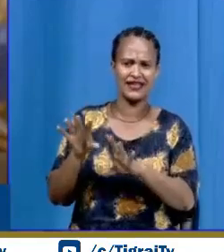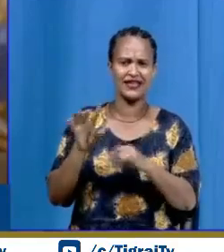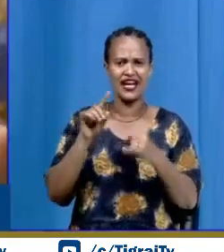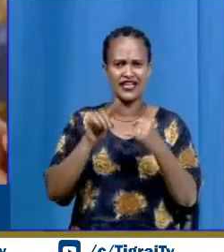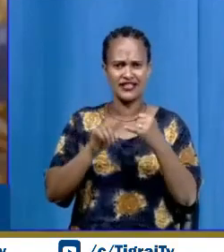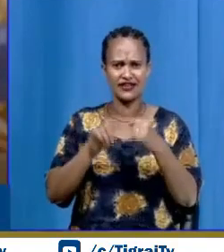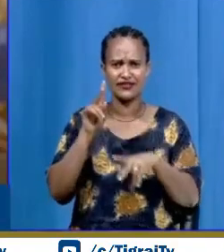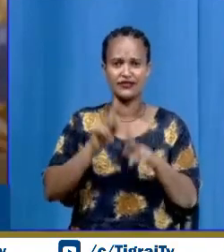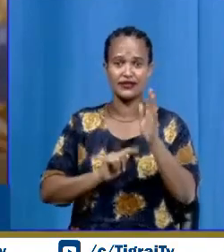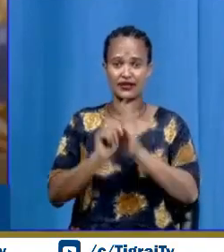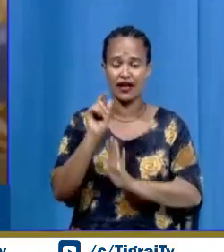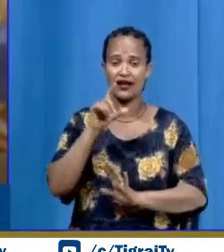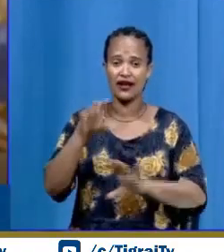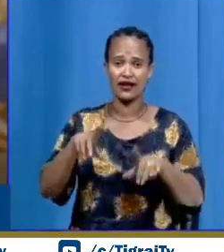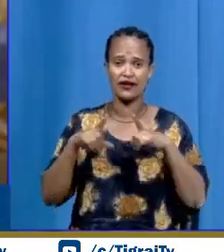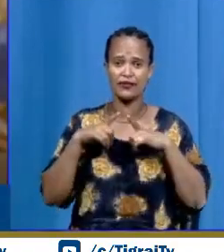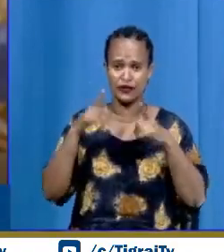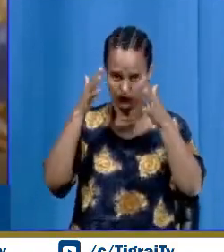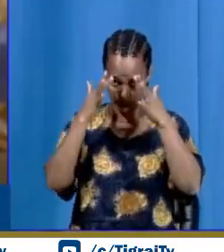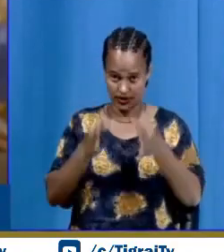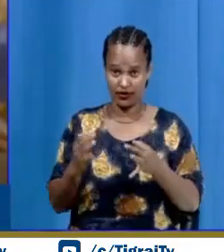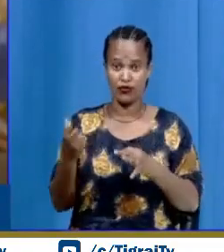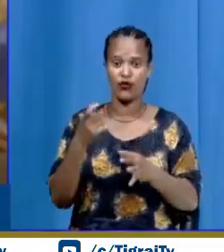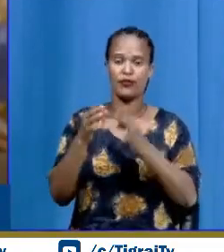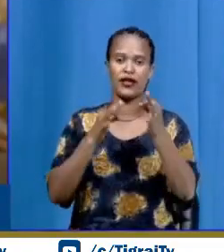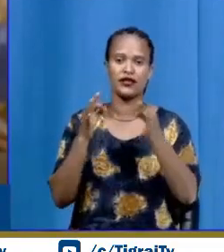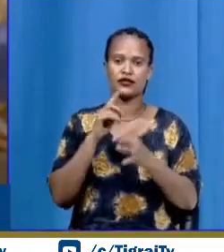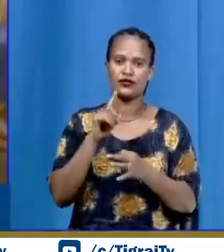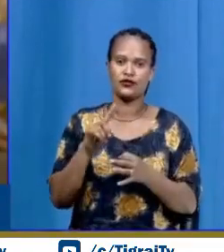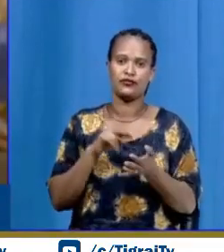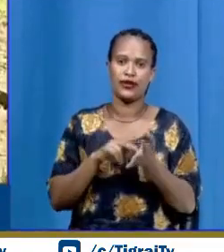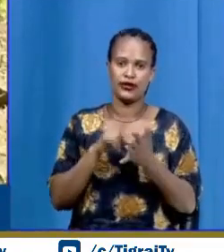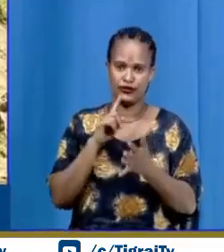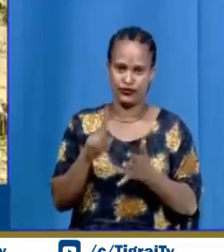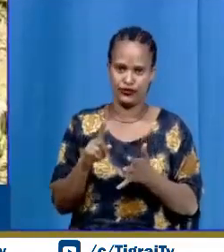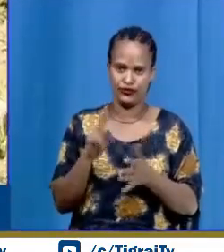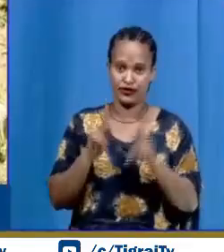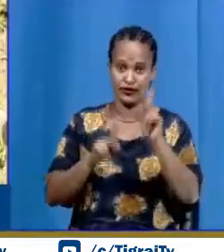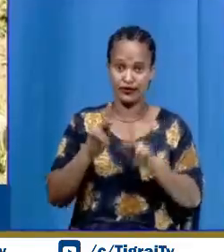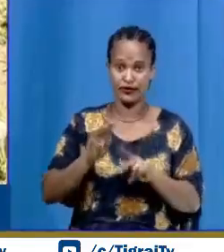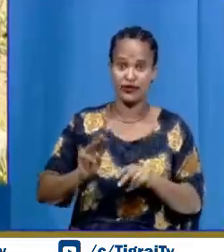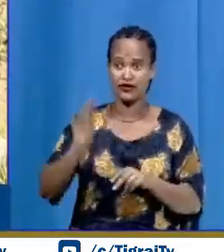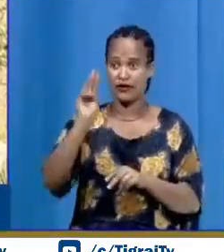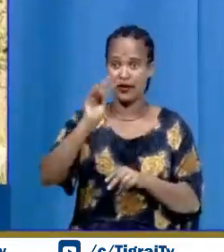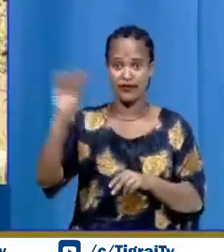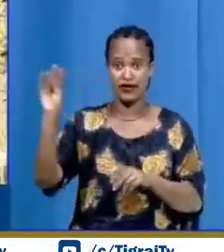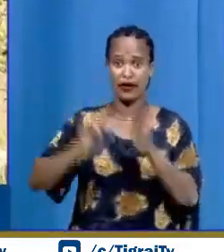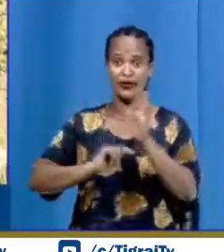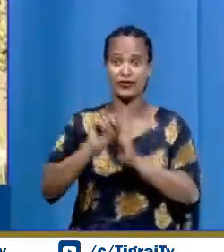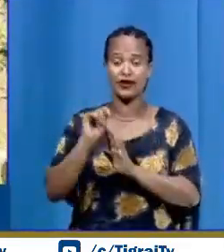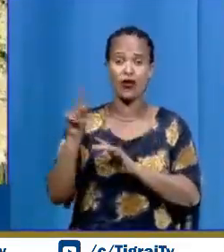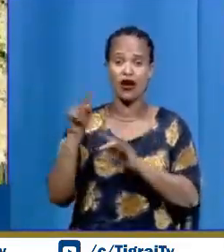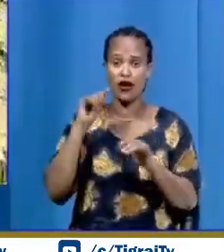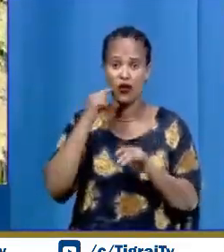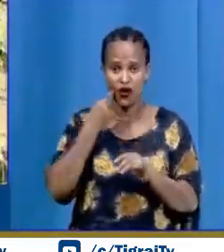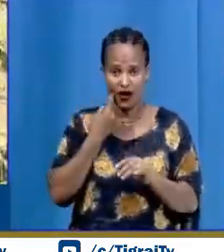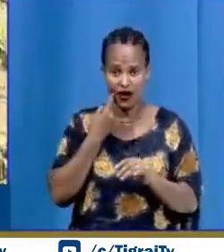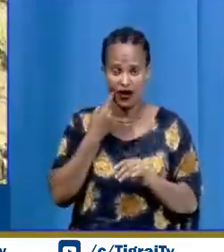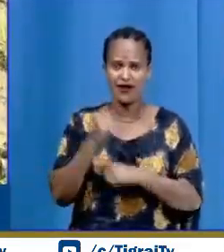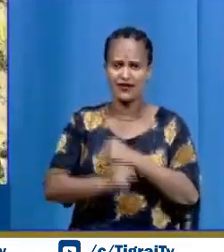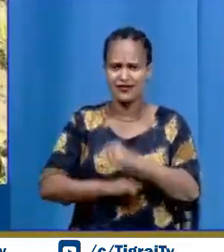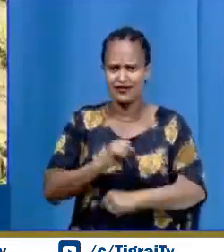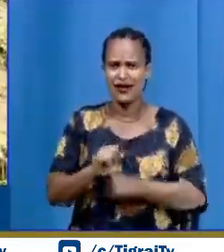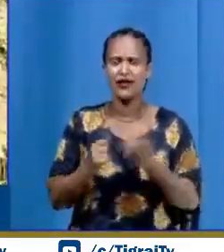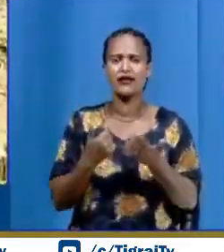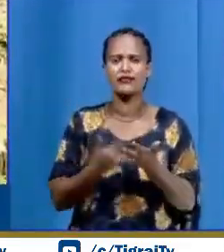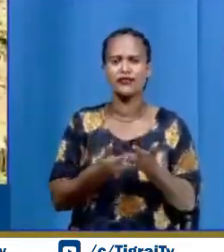ጫፍ ህዝቢ ትግራይ ንከይነብር ዝወሰነ ምኳኑ መግለፂ መርአ እዩ ልብል እምነት ኣለኒ። ህዝቢ ዞባ ሰሜን ምዕራብ ትግራይ ዋላ እኳም ጸላይ